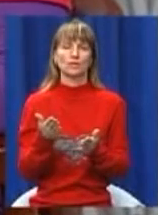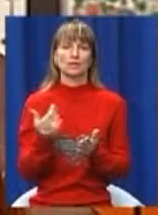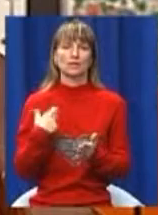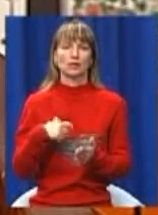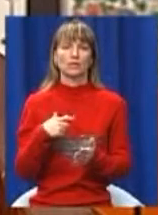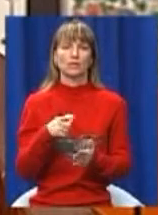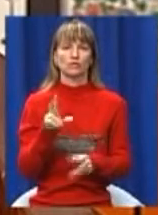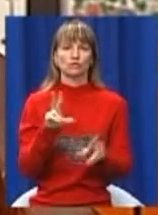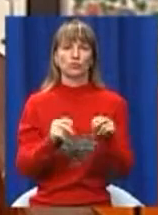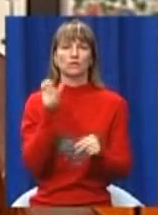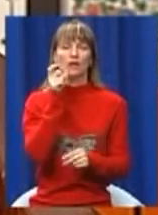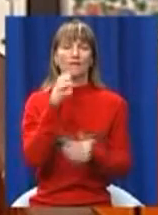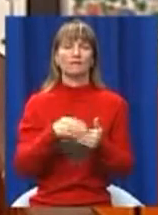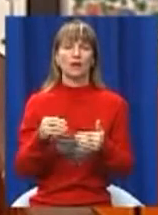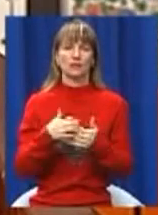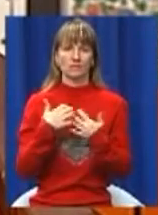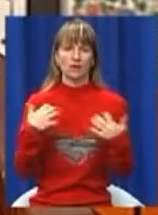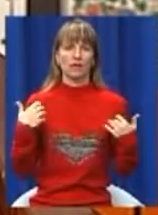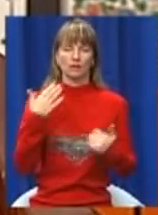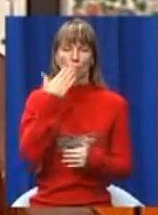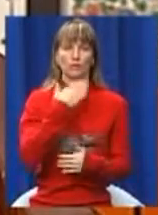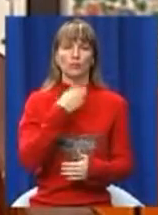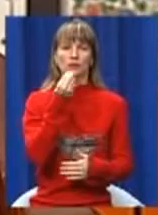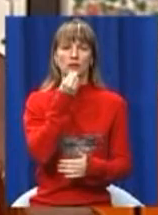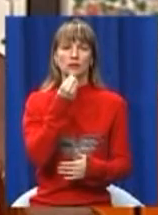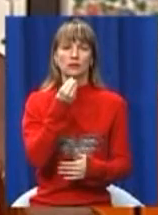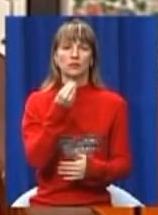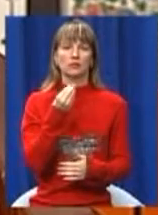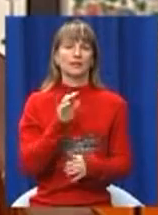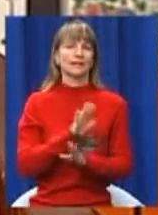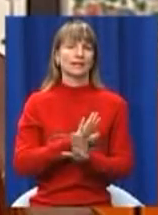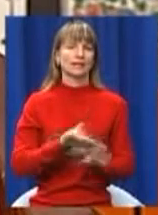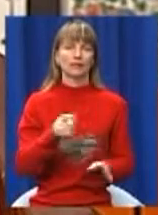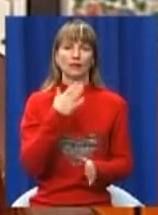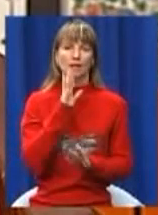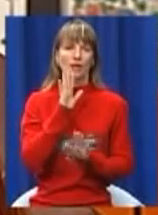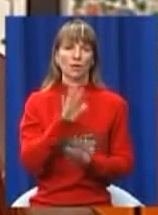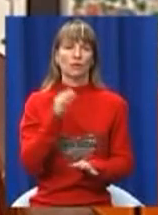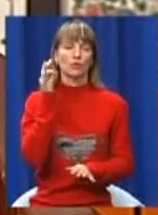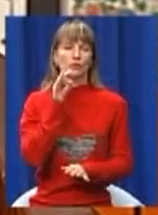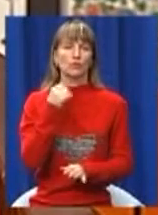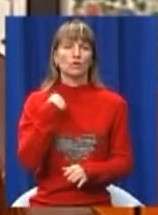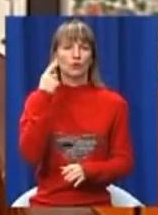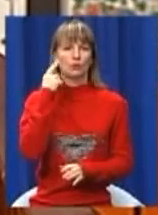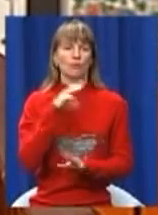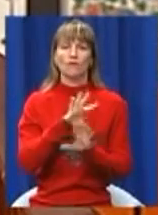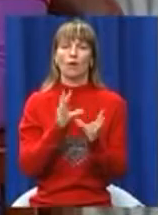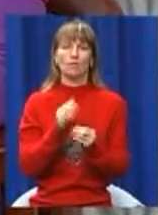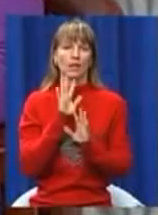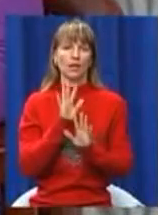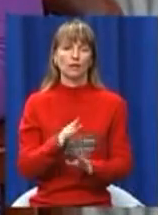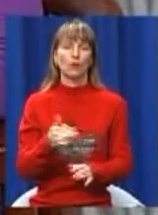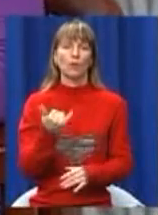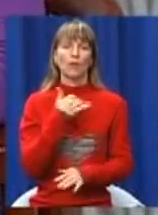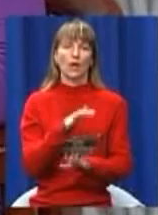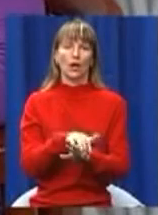як ти вважаєш, а цукрову вату взагалі тварини полюбляють їсти? Ні, вони не полюбляють солодощі. Взагалі, думаєш, не люблять? Ну, не знаю, у